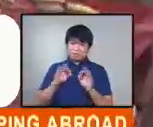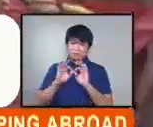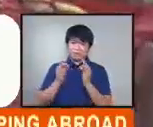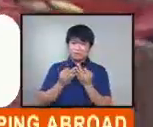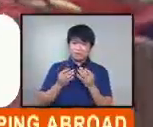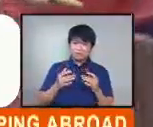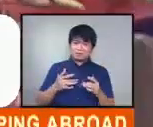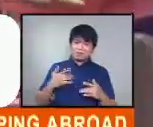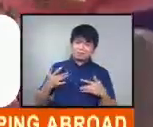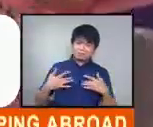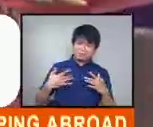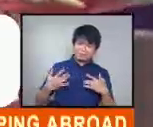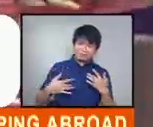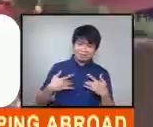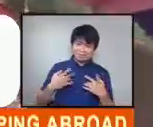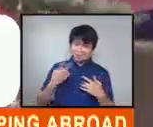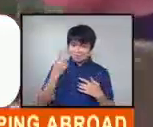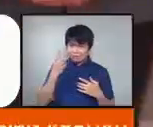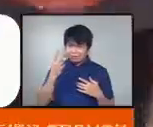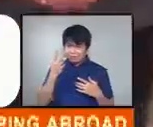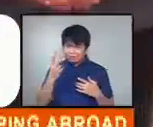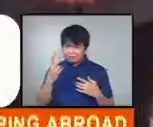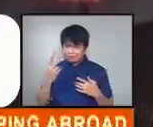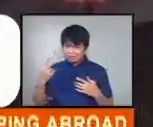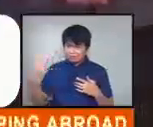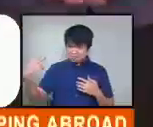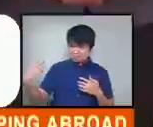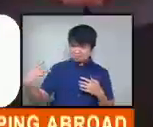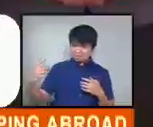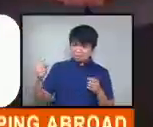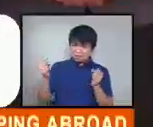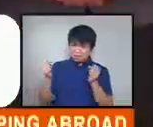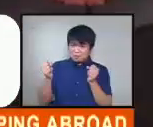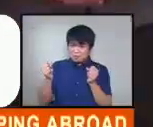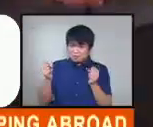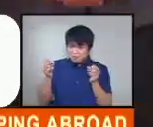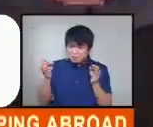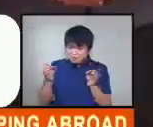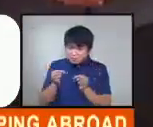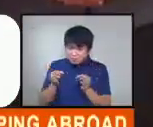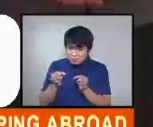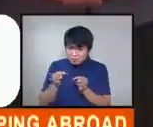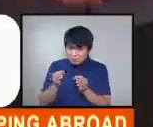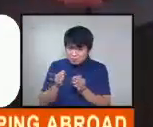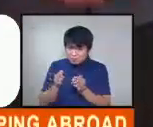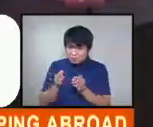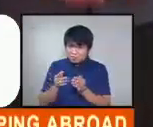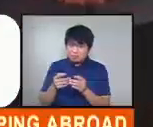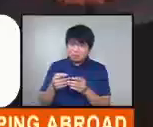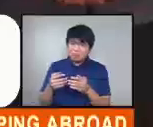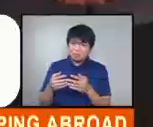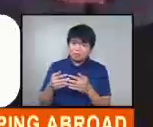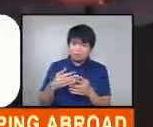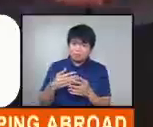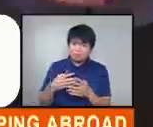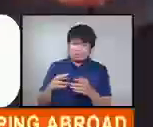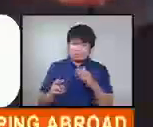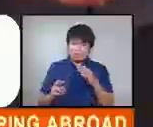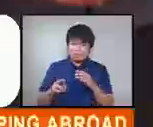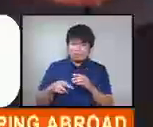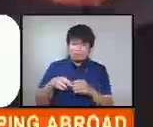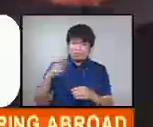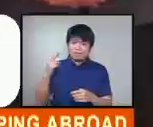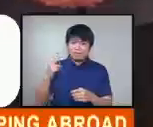siyang makita na or makita siya ng Sharon niya sa payat na siya ha bago ang kanyang grand retirement. Dagdag pa niya, malaki na rin kasi ang pinagbago